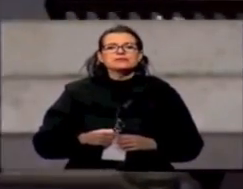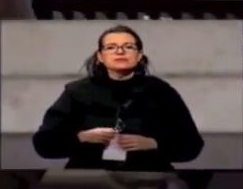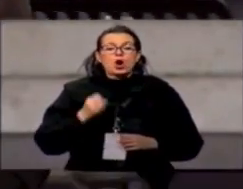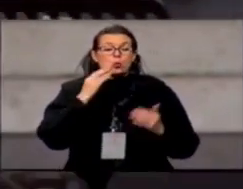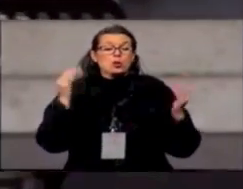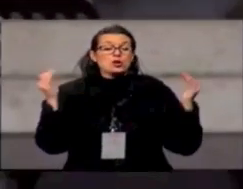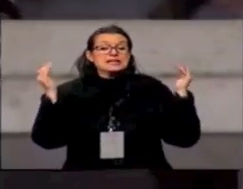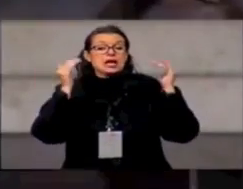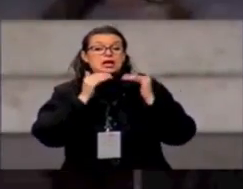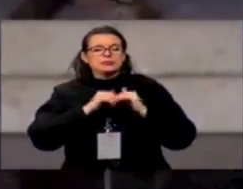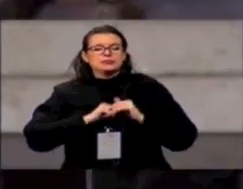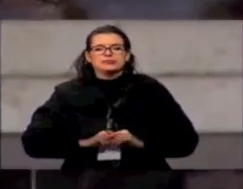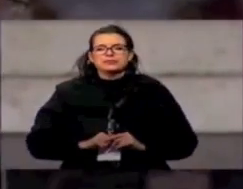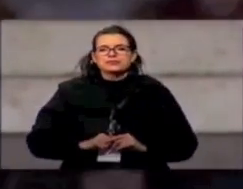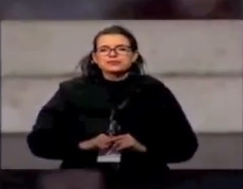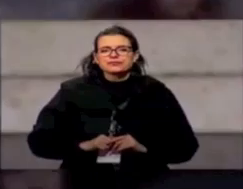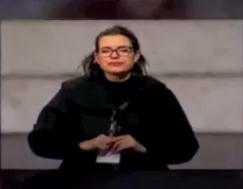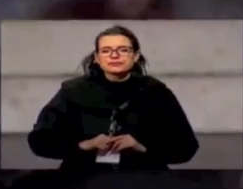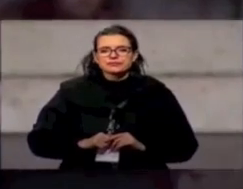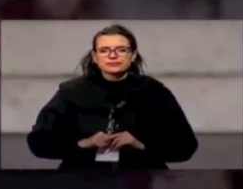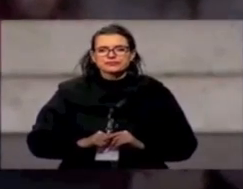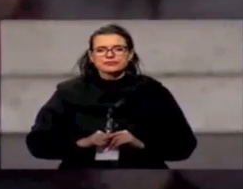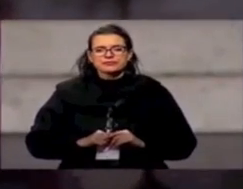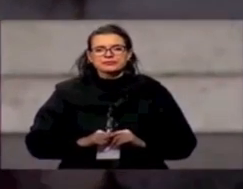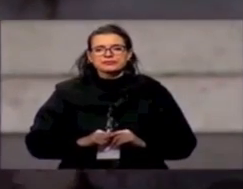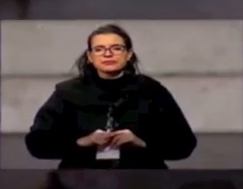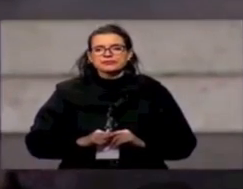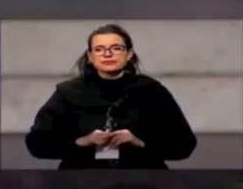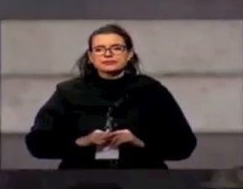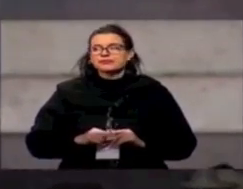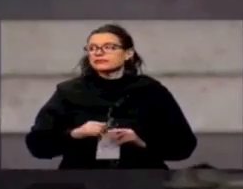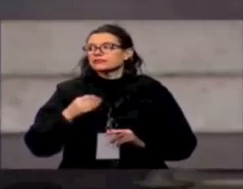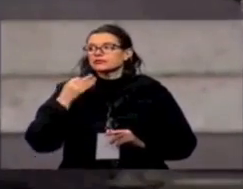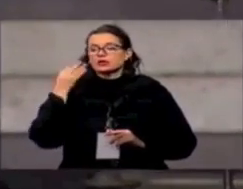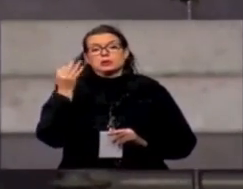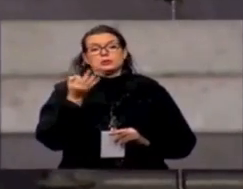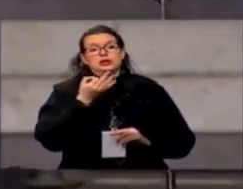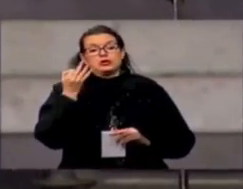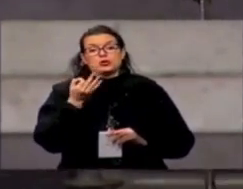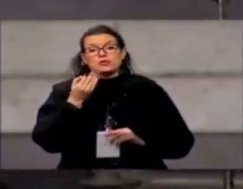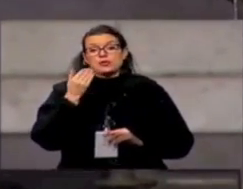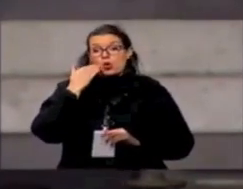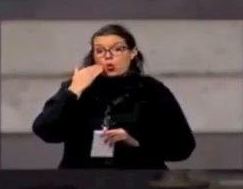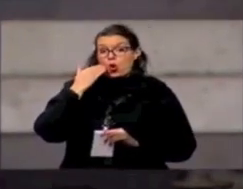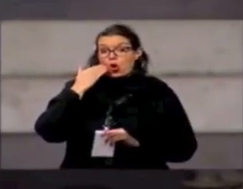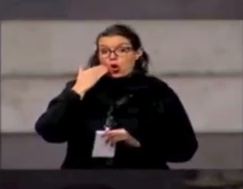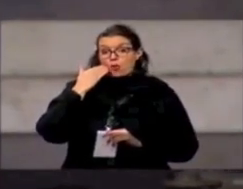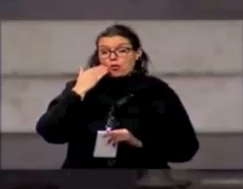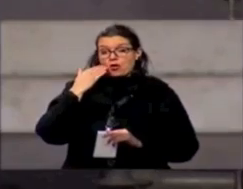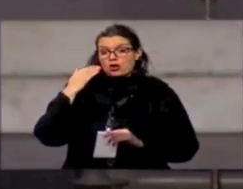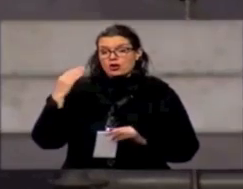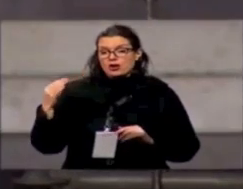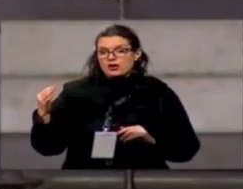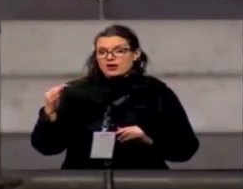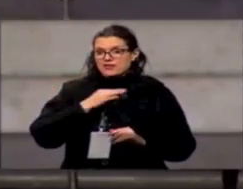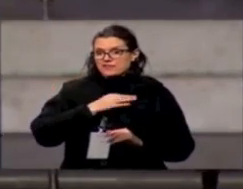spesso spesso quando un uomo si fidanza con una donna molto più giovane e considerato